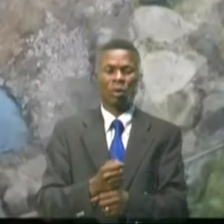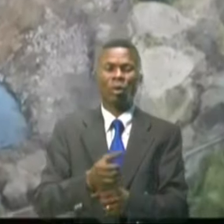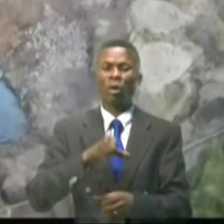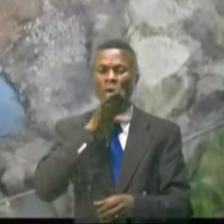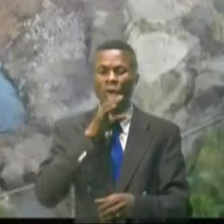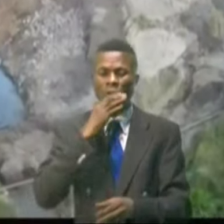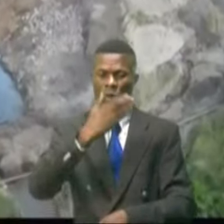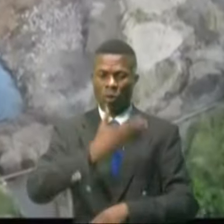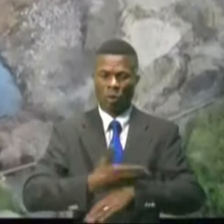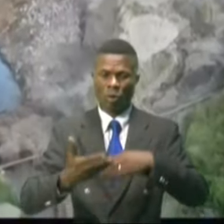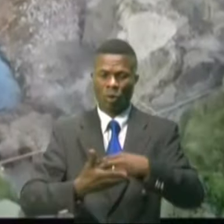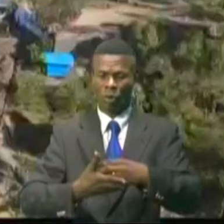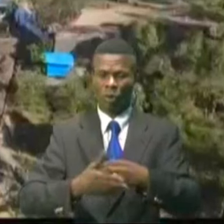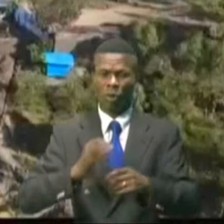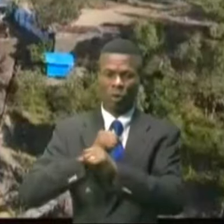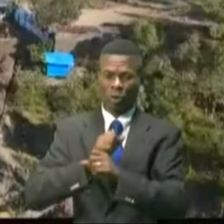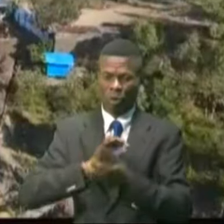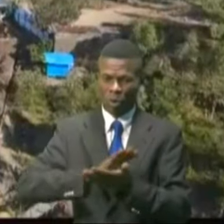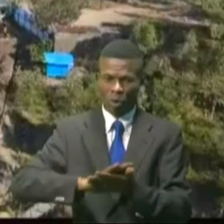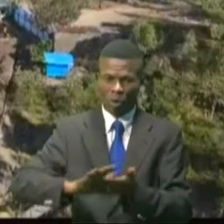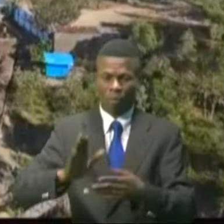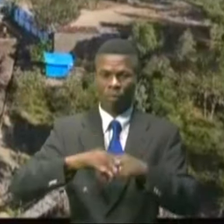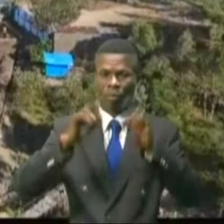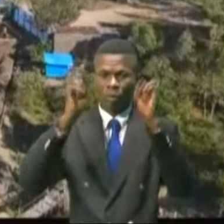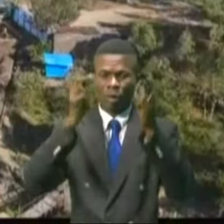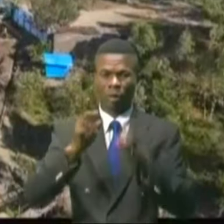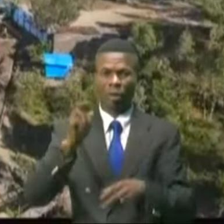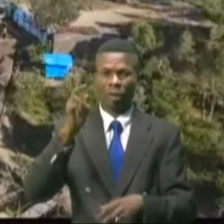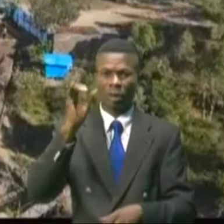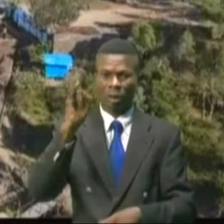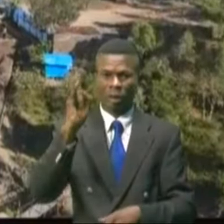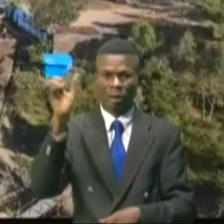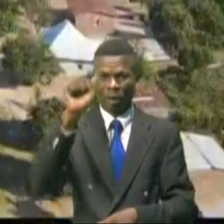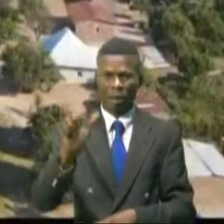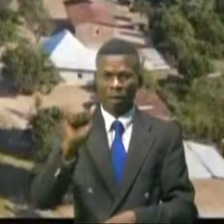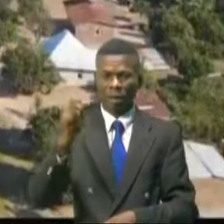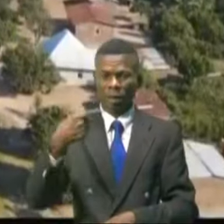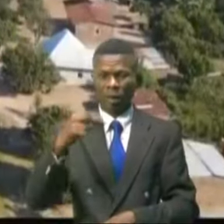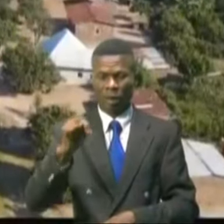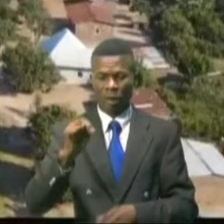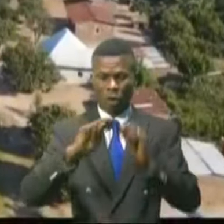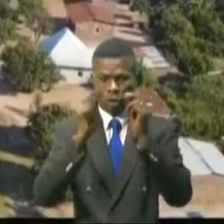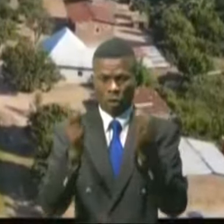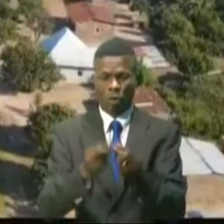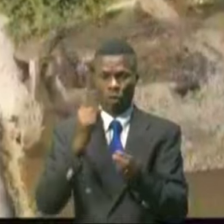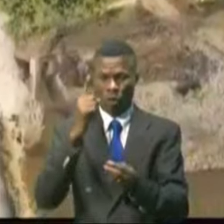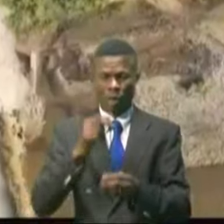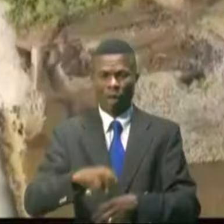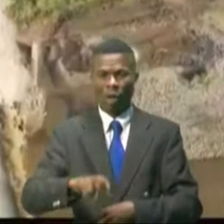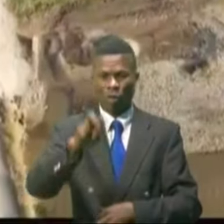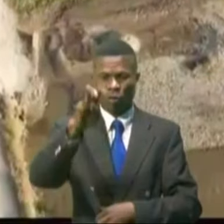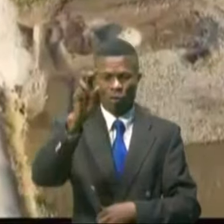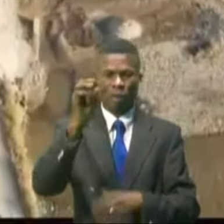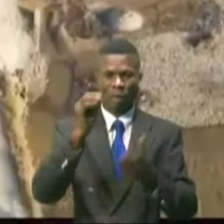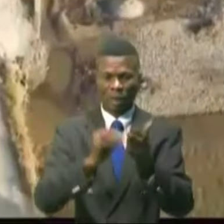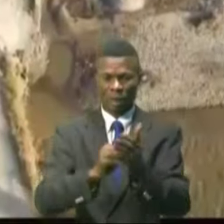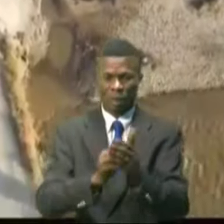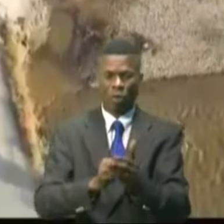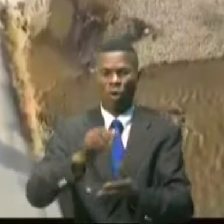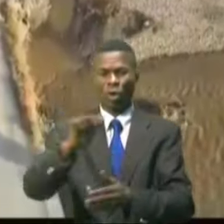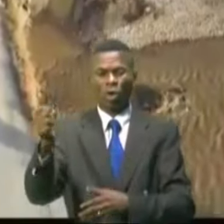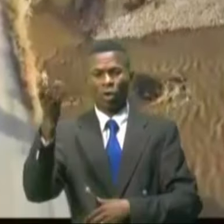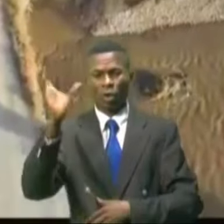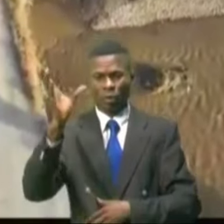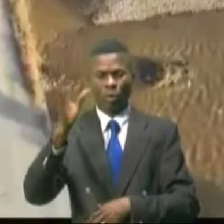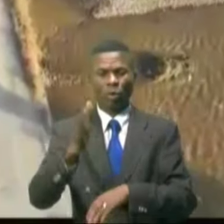du béton des propriétés. Après la cité de Sangé, la même brigade dirigée par l'ingénieur Eli Kanane Louchoulé évolue